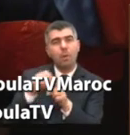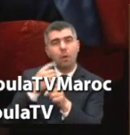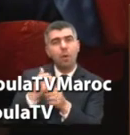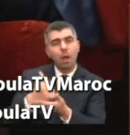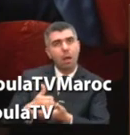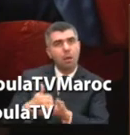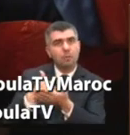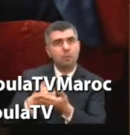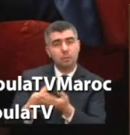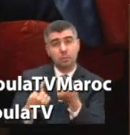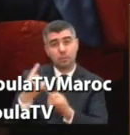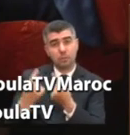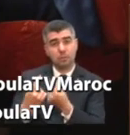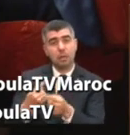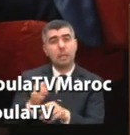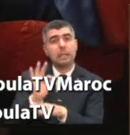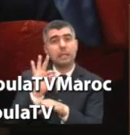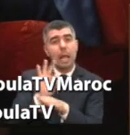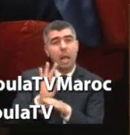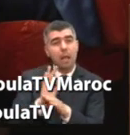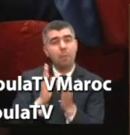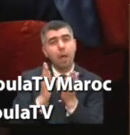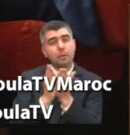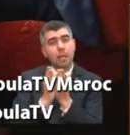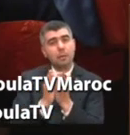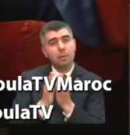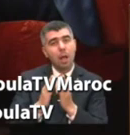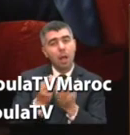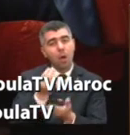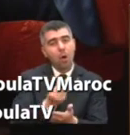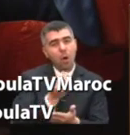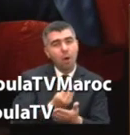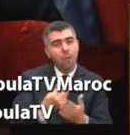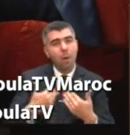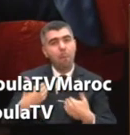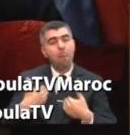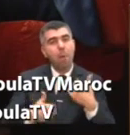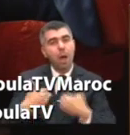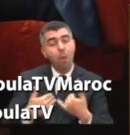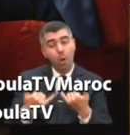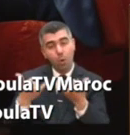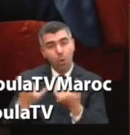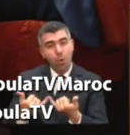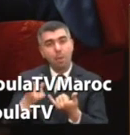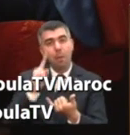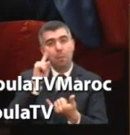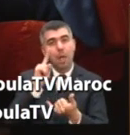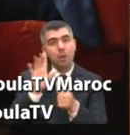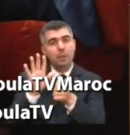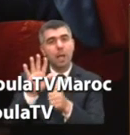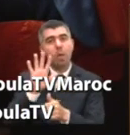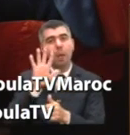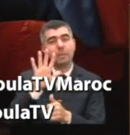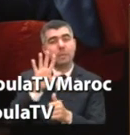الاجتماعي. كاين في مجال التعليم تمدرس ديال الأطفال في وضعية إعاقة اللي اليوم وصلنا ل 156 مليون